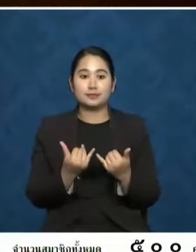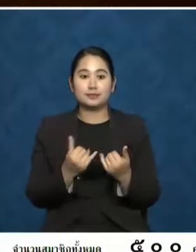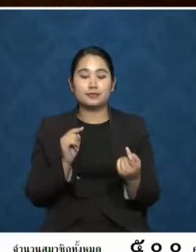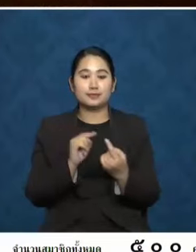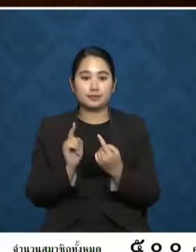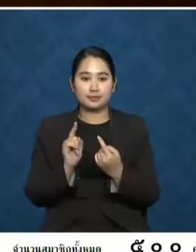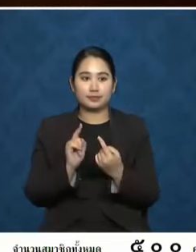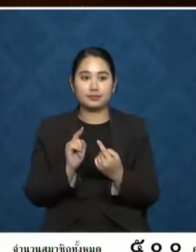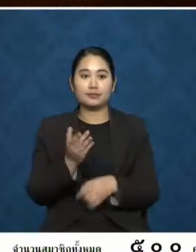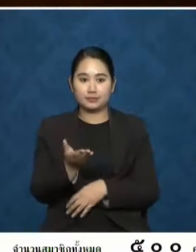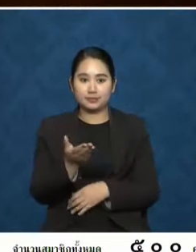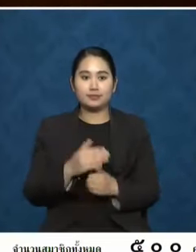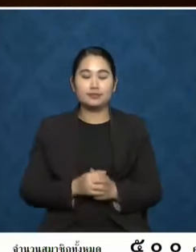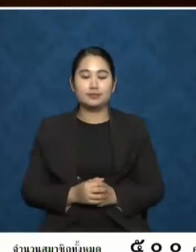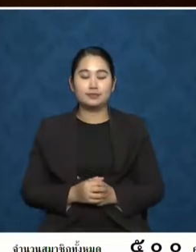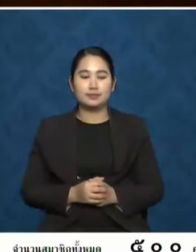ุโดมอมนูยrade เชอน